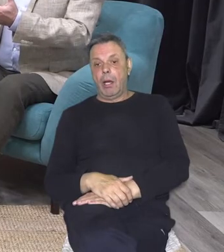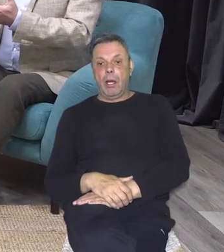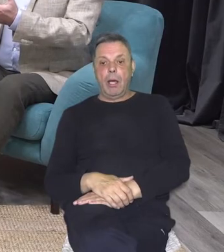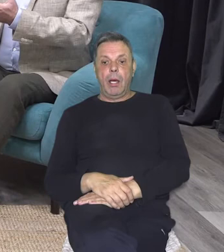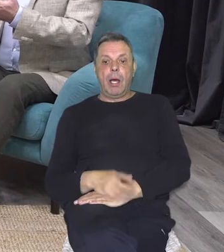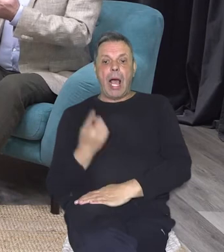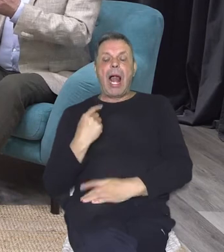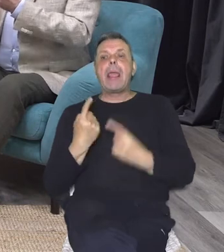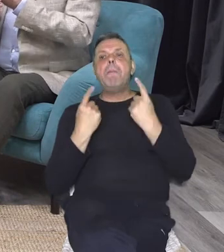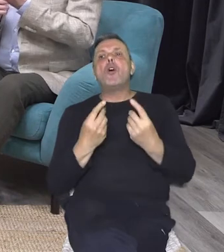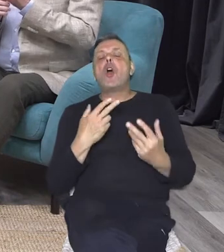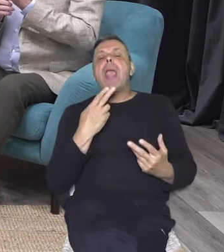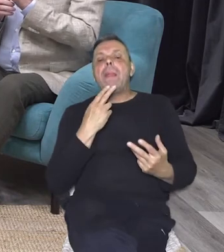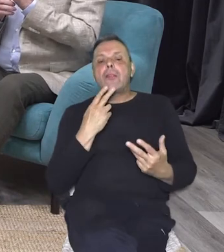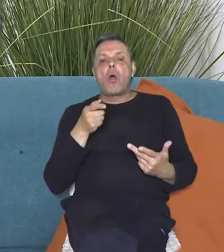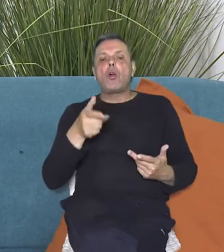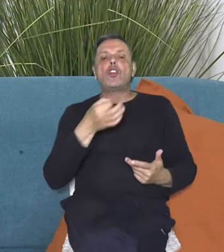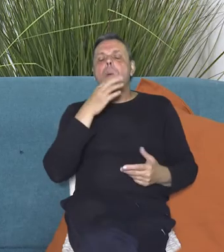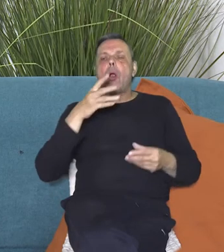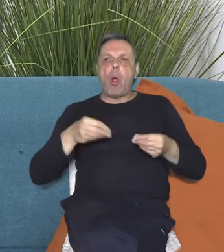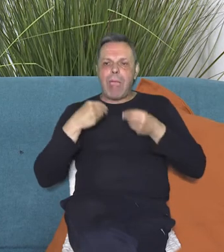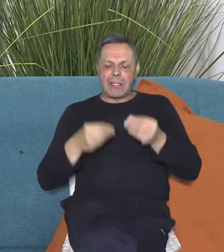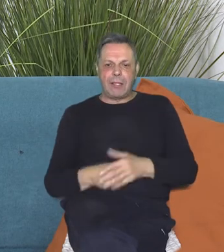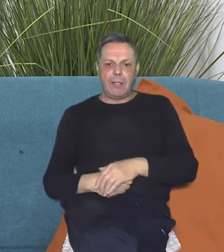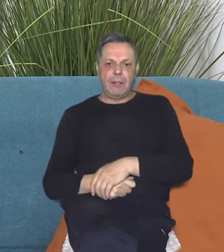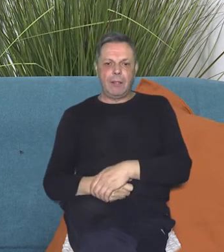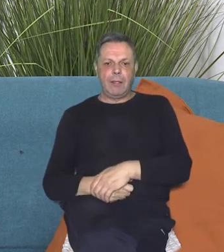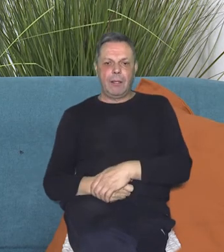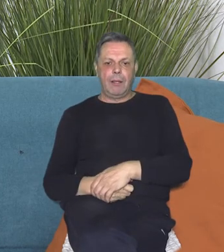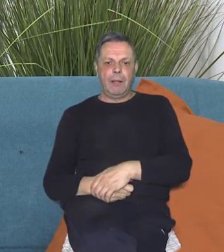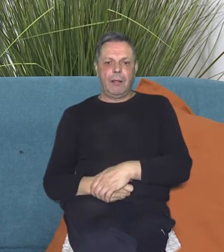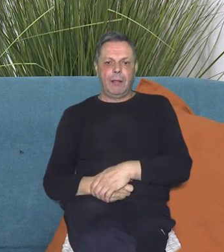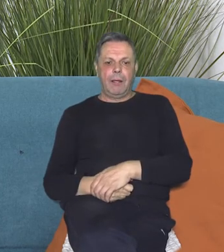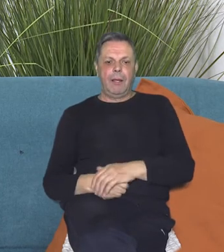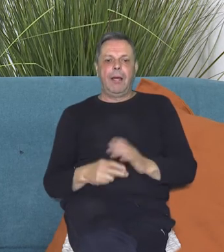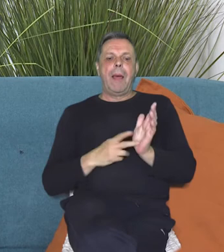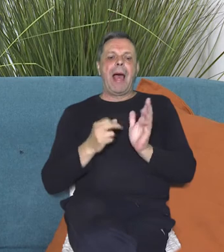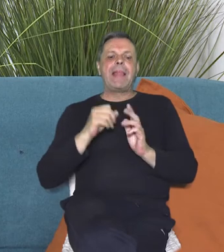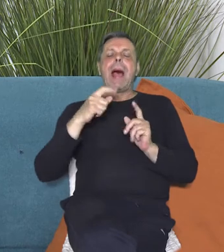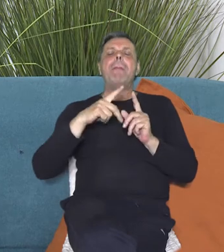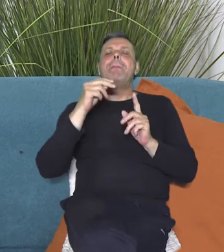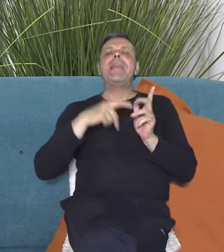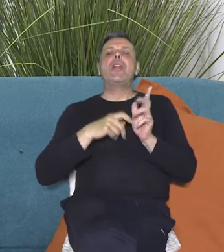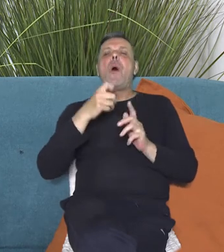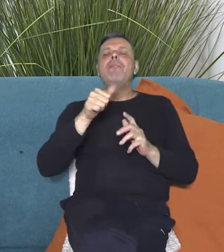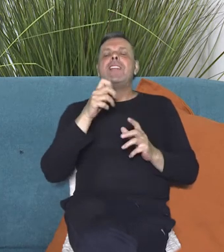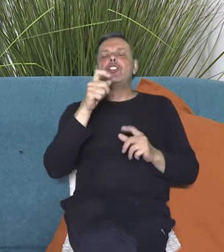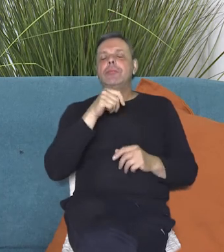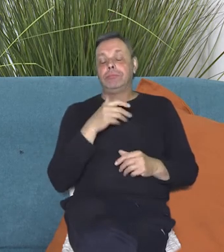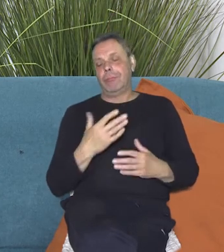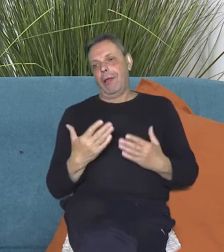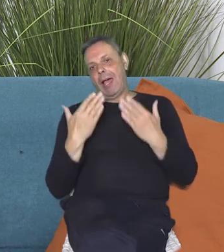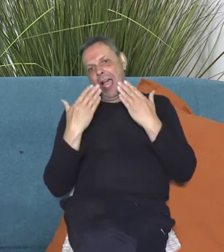ali ipak postoji netko to ko će to bolje objasniti. Tako bih to rekao, Nada Mirković. Hvala